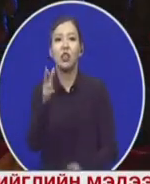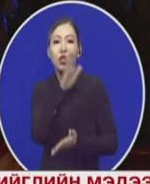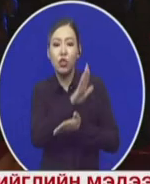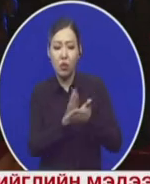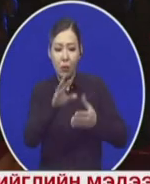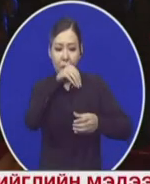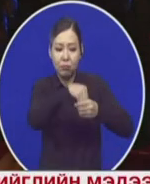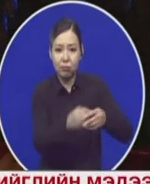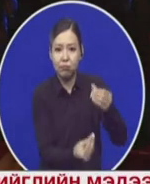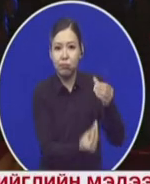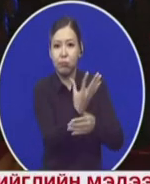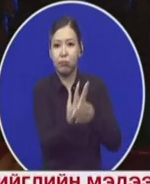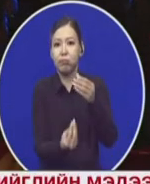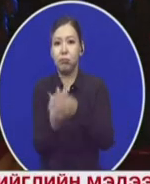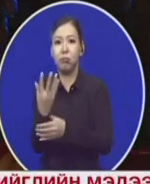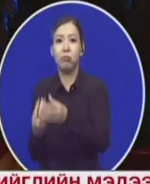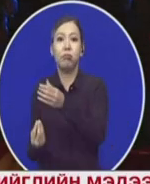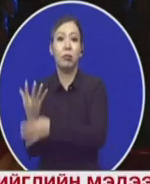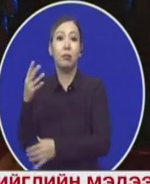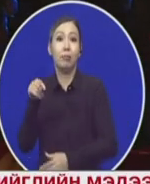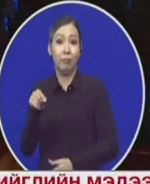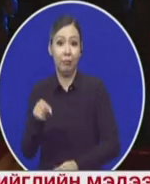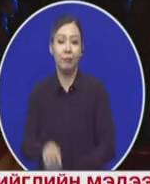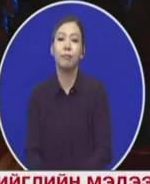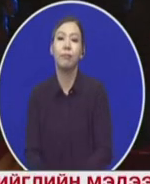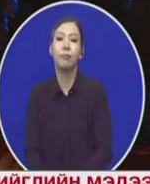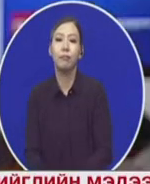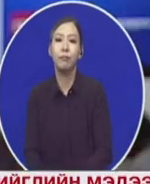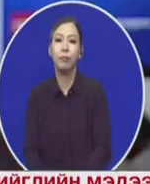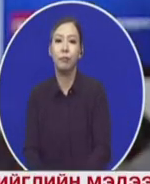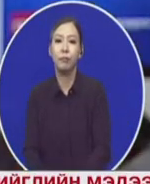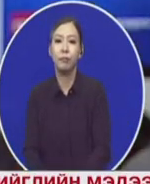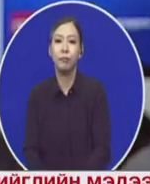Бидэрт асуудал байгаа, шийдлүүдийг бид За эмгтээчүүд